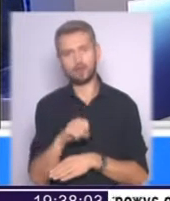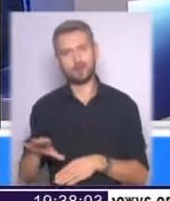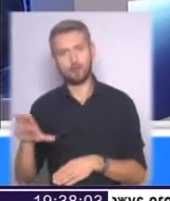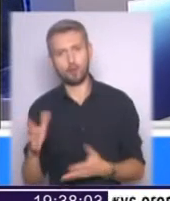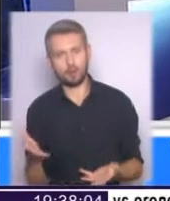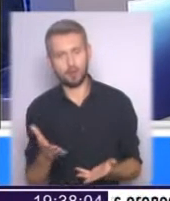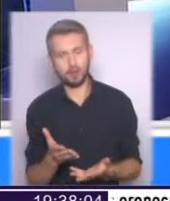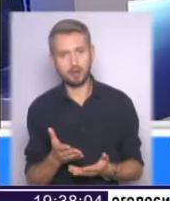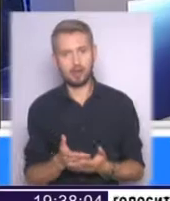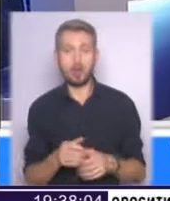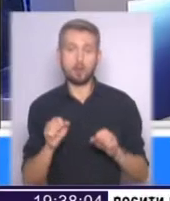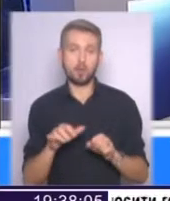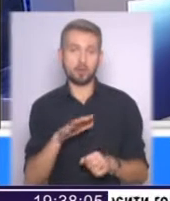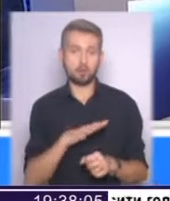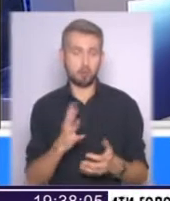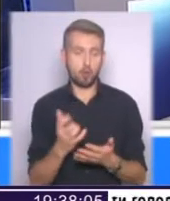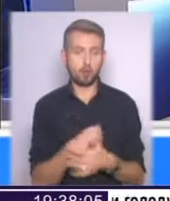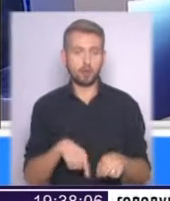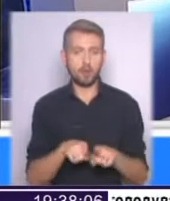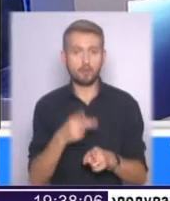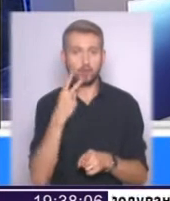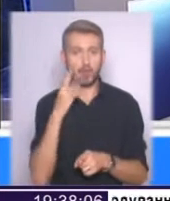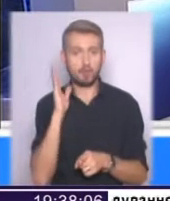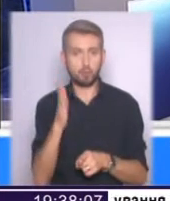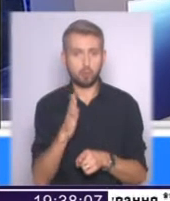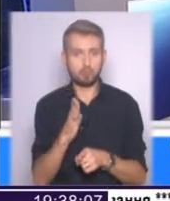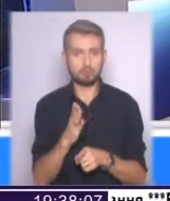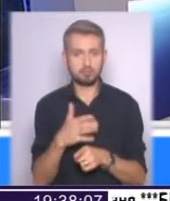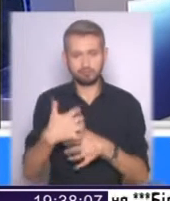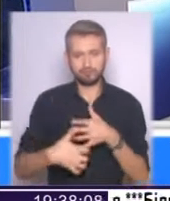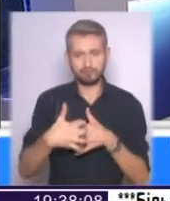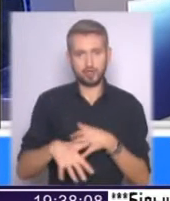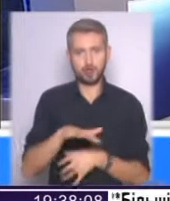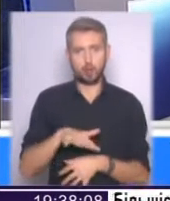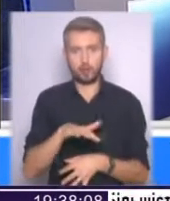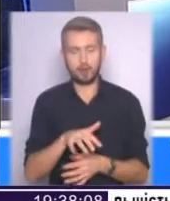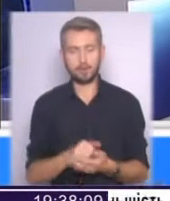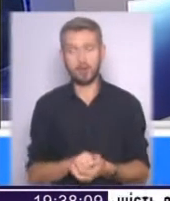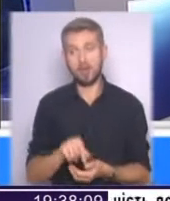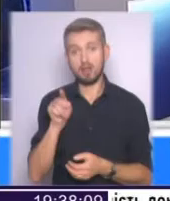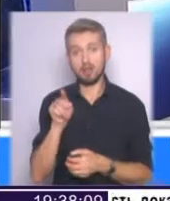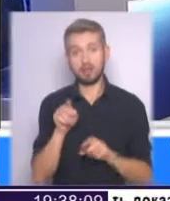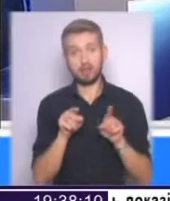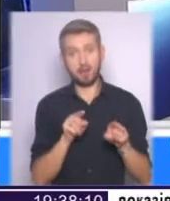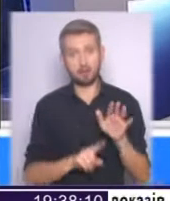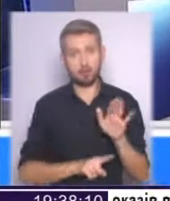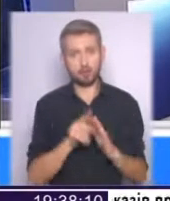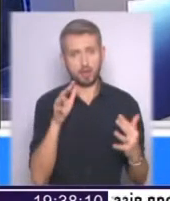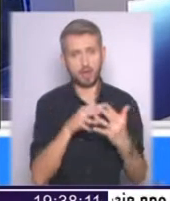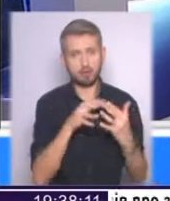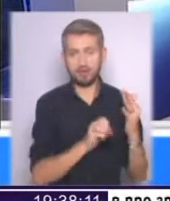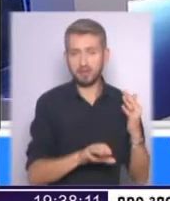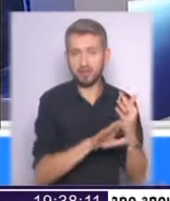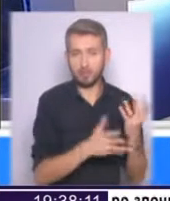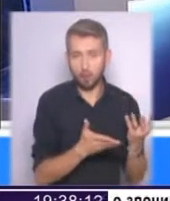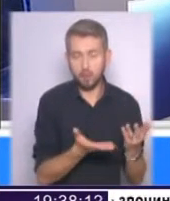может получиться так, что мы все время будем буферной зоной. Понимаете? Там начнутся конфликты в Европе,